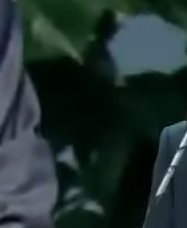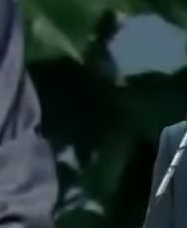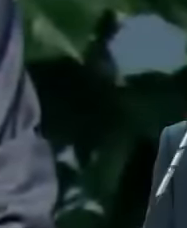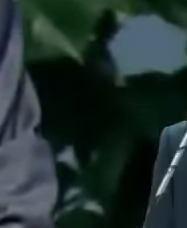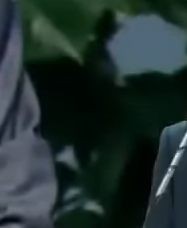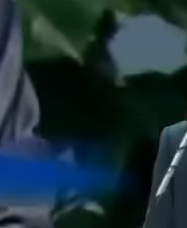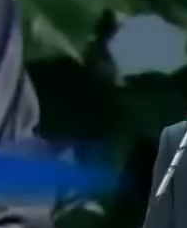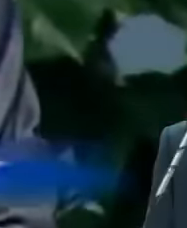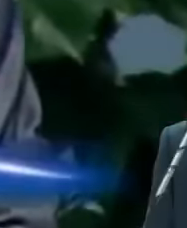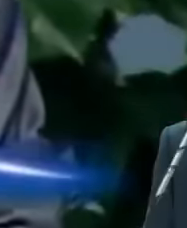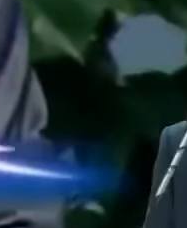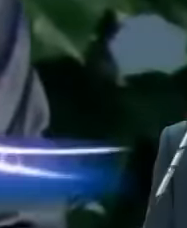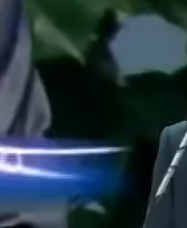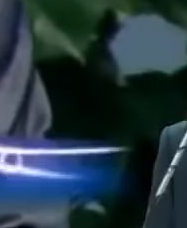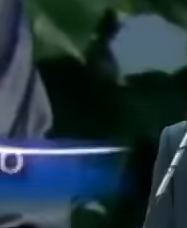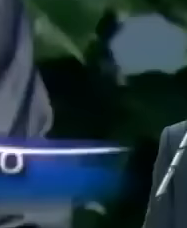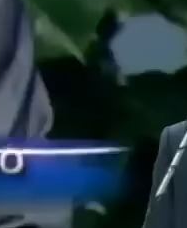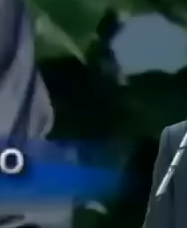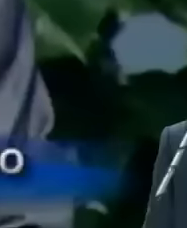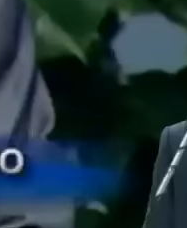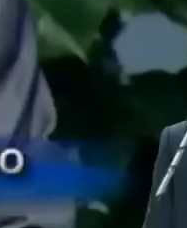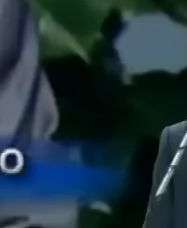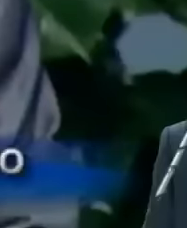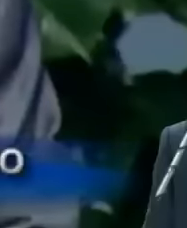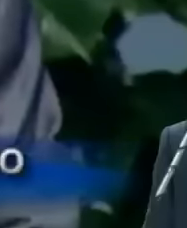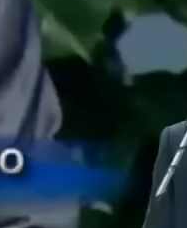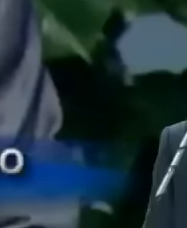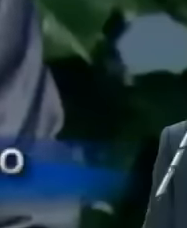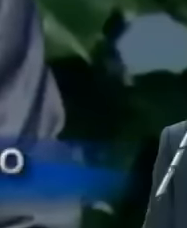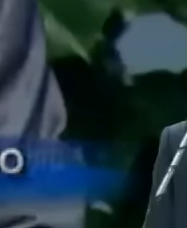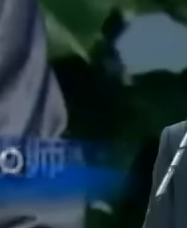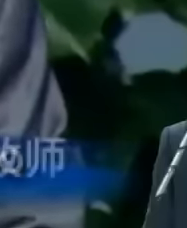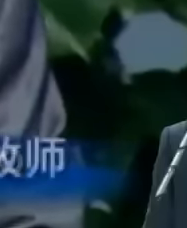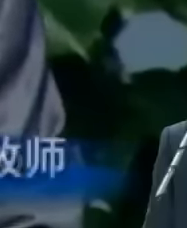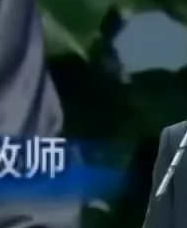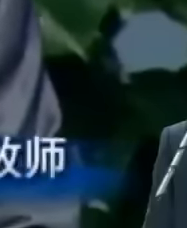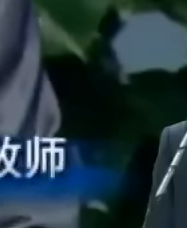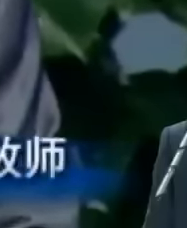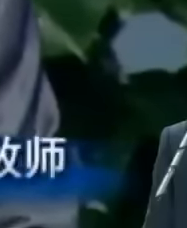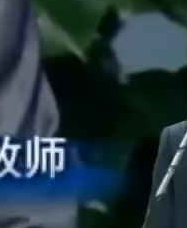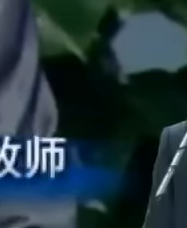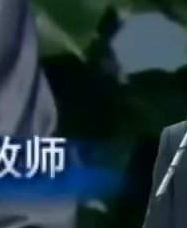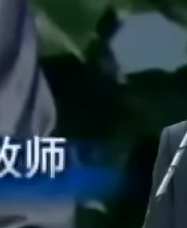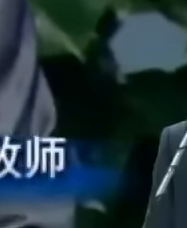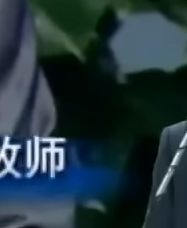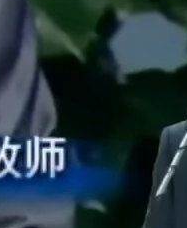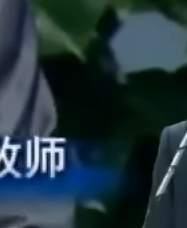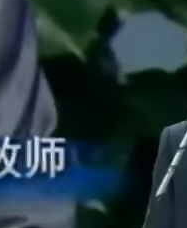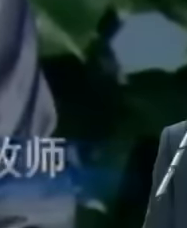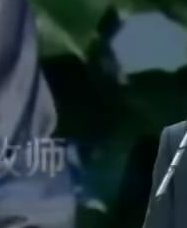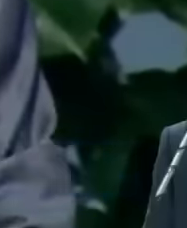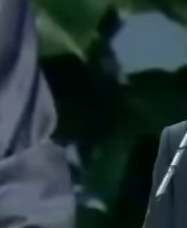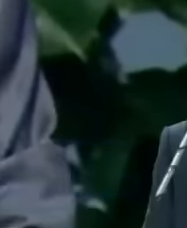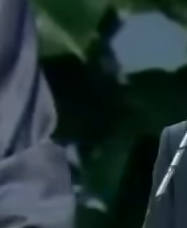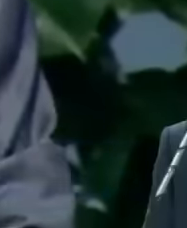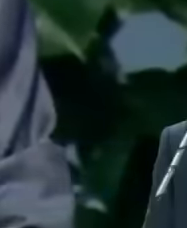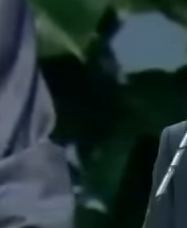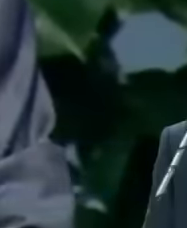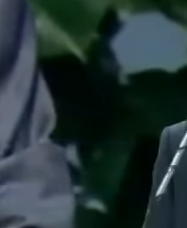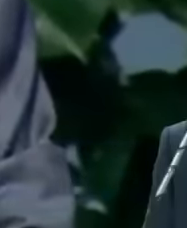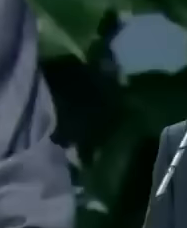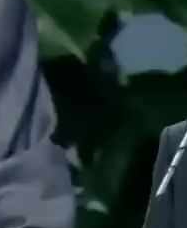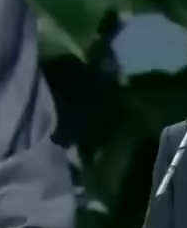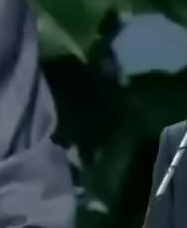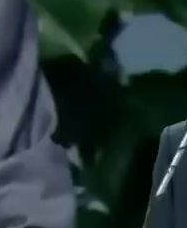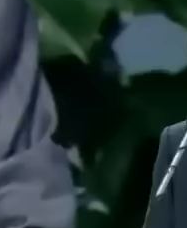즐거운 추석을 맞이해서 행복하시기 바랍니다. 우리 신앙 선포를 한번 하십시다.